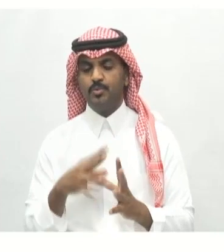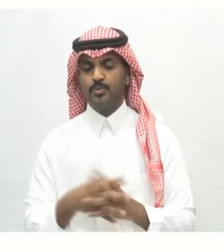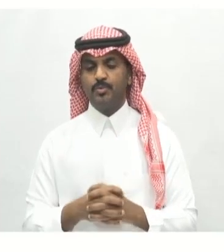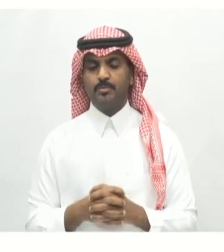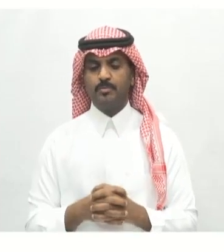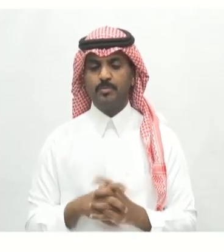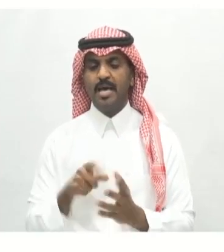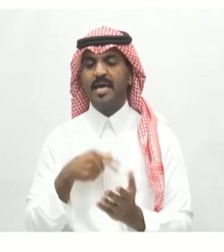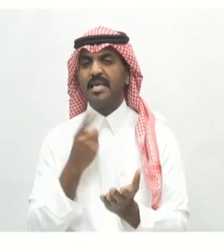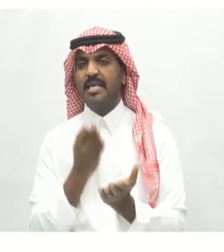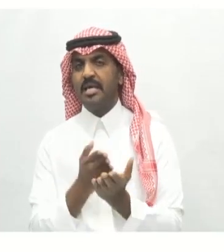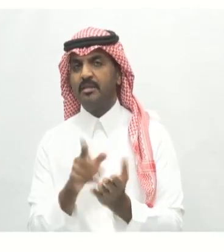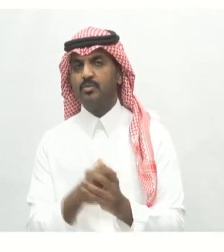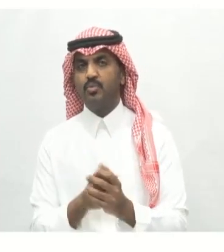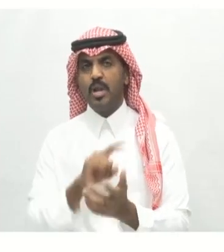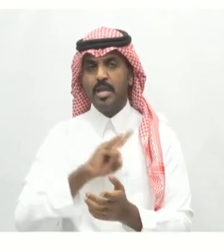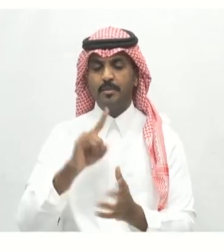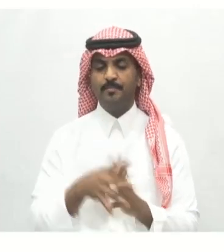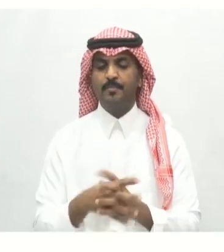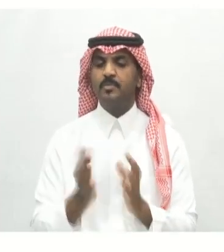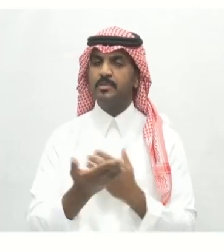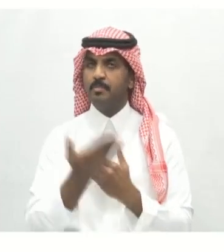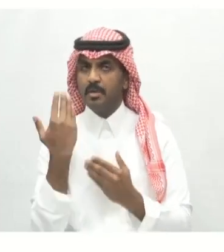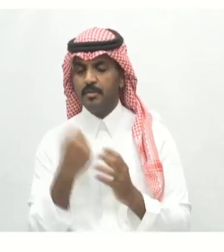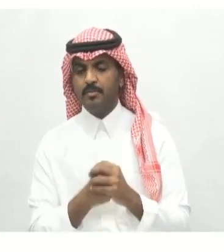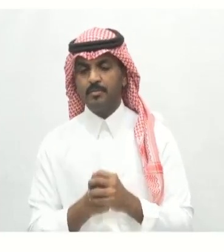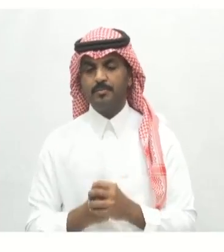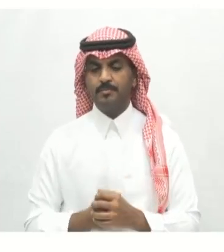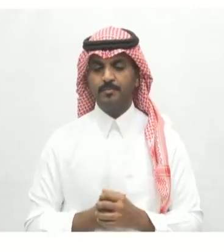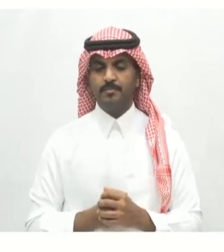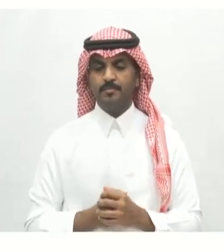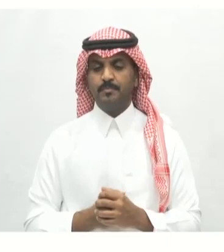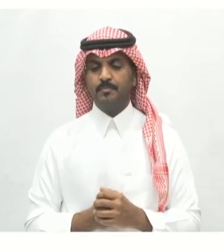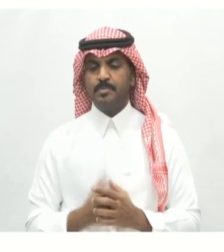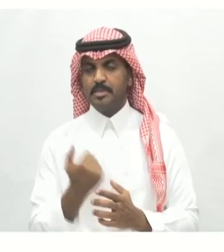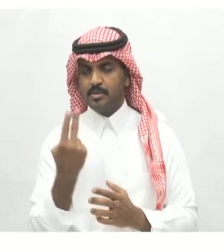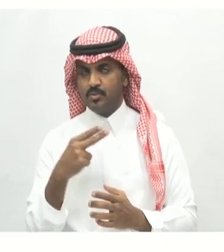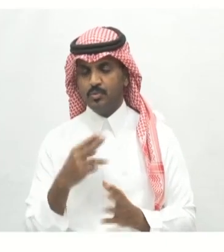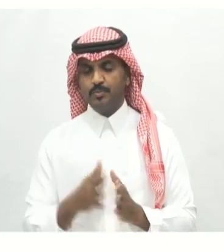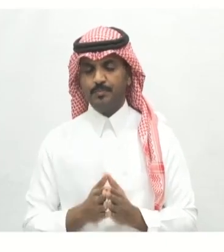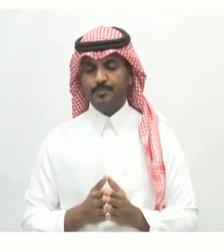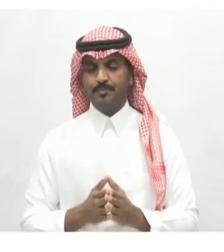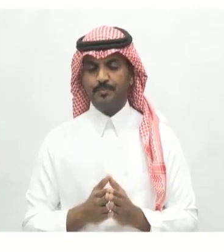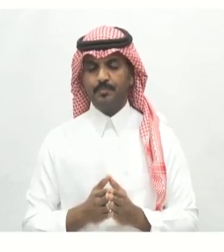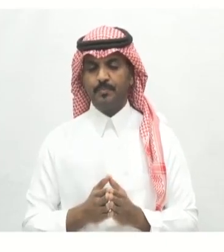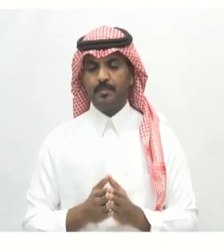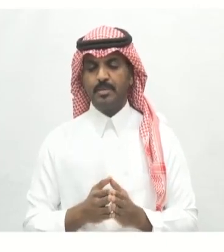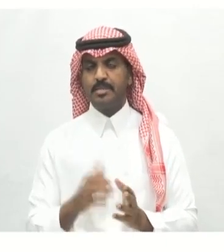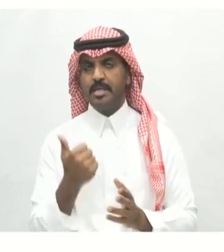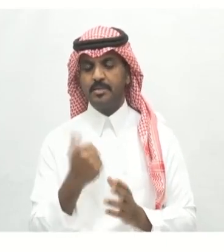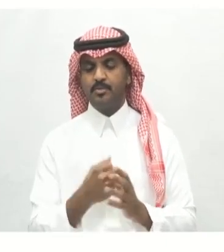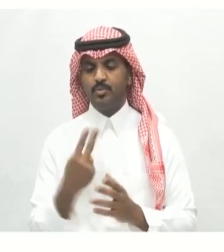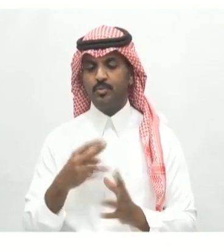الخمر حقيقه النهي وقد سبق هذا الدرس بحمد الله تعالى ثم الدرس الذي معنا الدرس ال